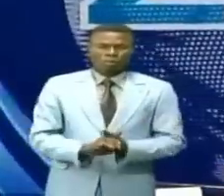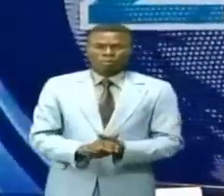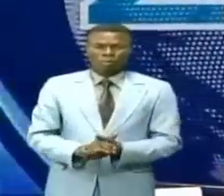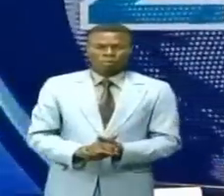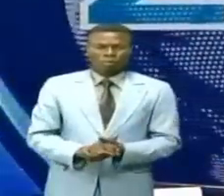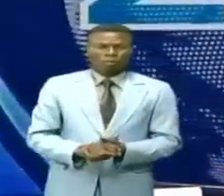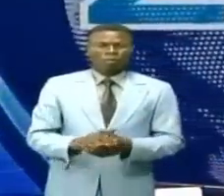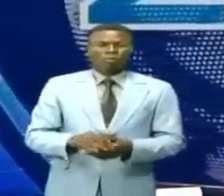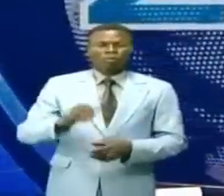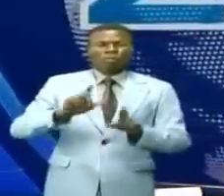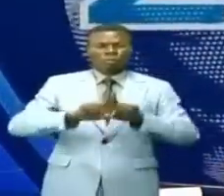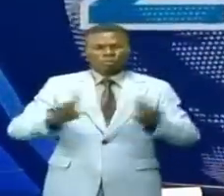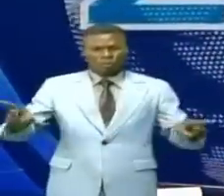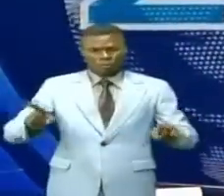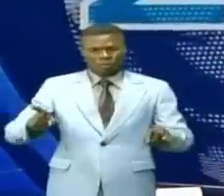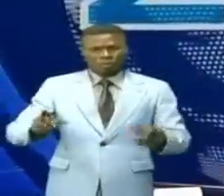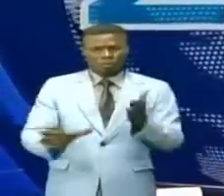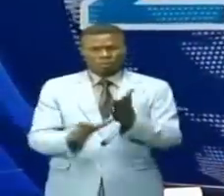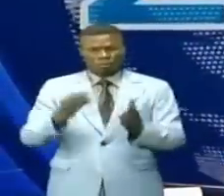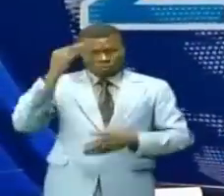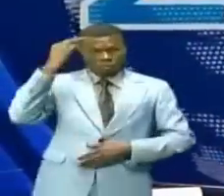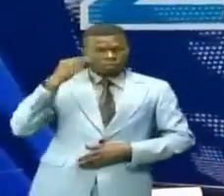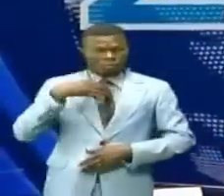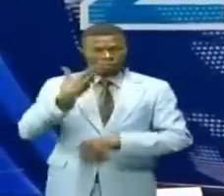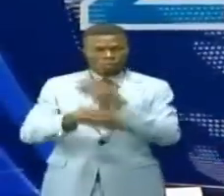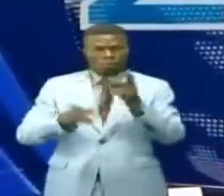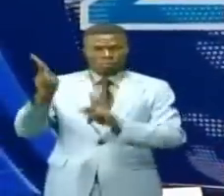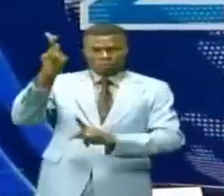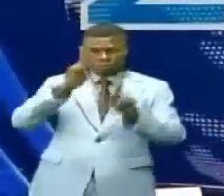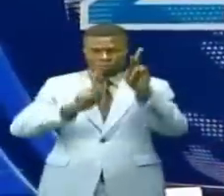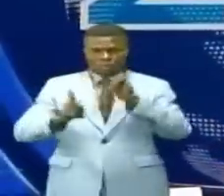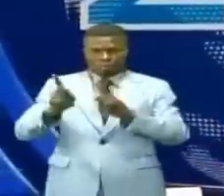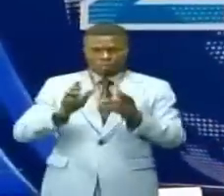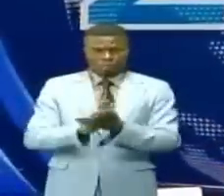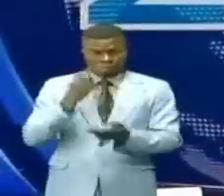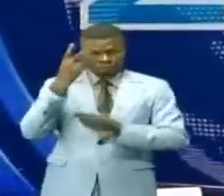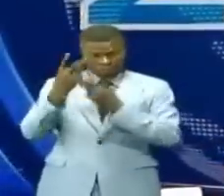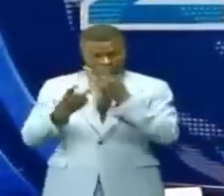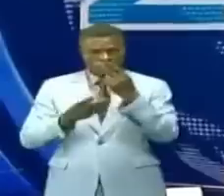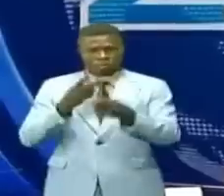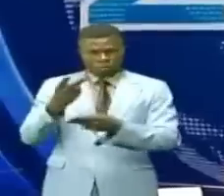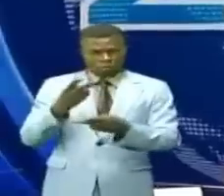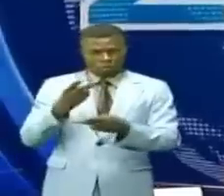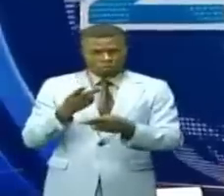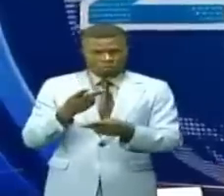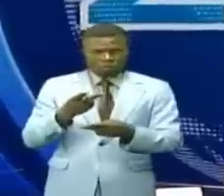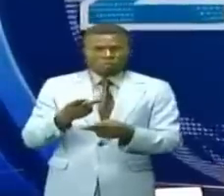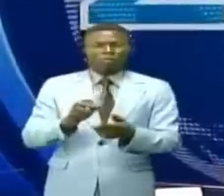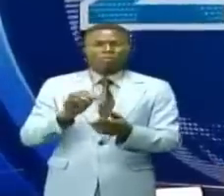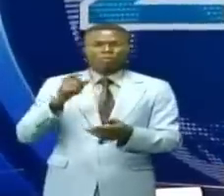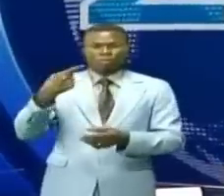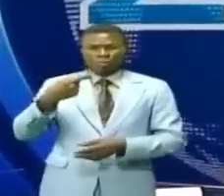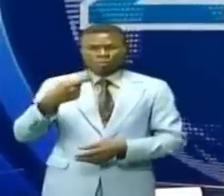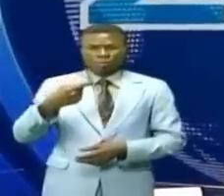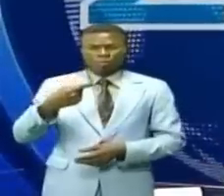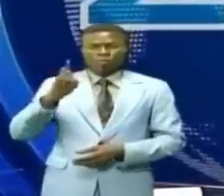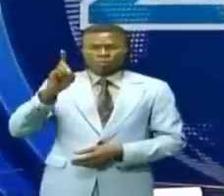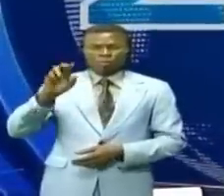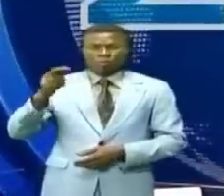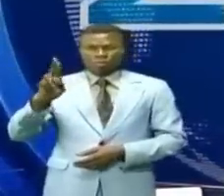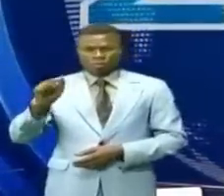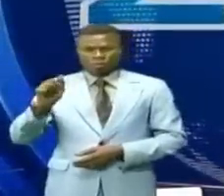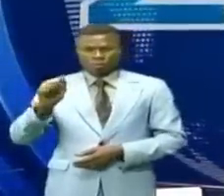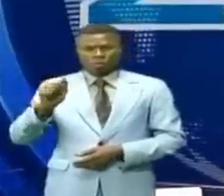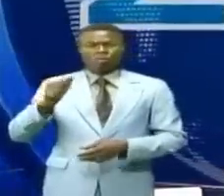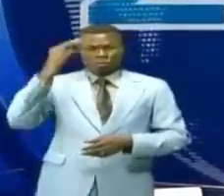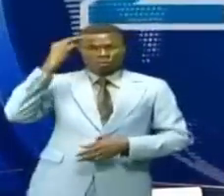pesanteur habituelle, le vice-premier ministre, ministre de la fonction publique, a effectué une visite surprise à la DGRAD. Le patron de l'administration